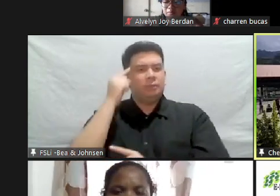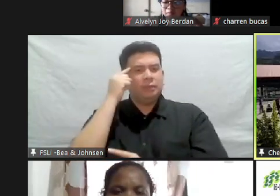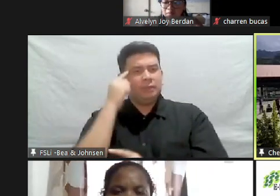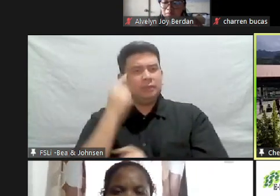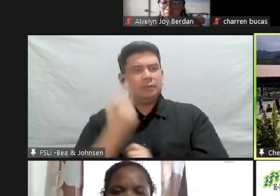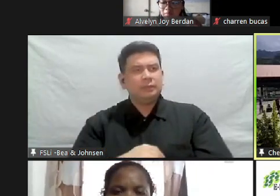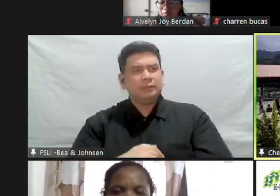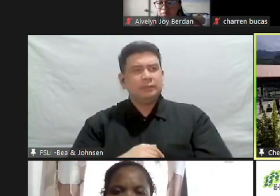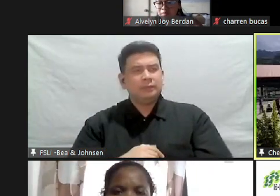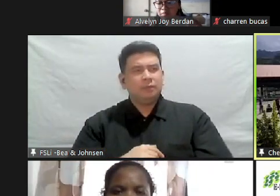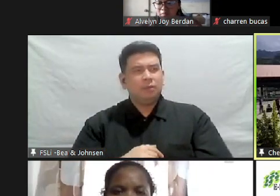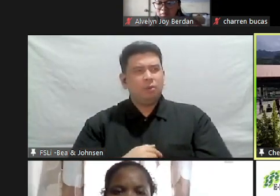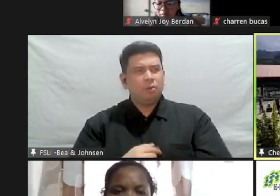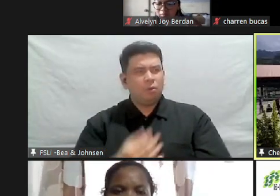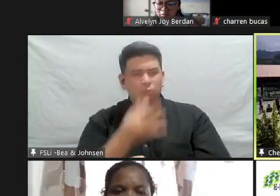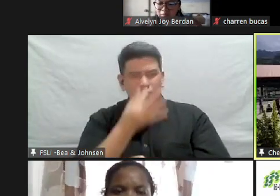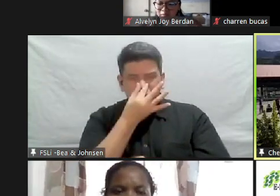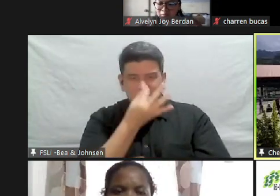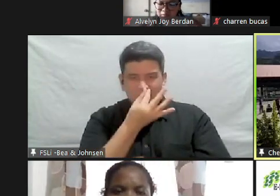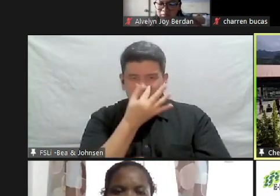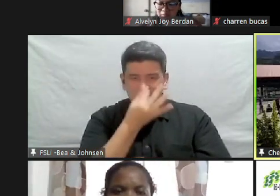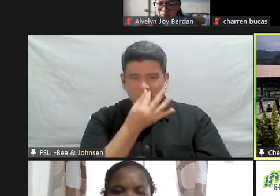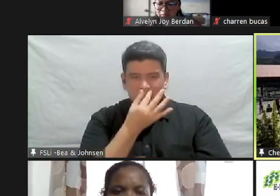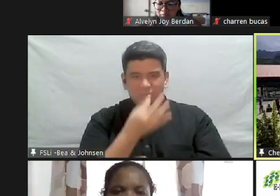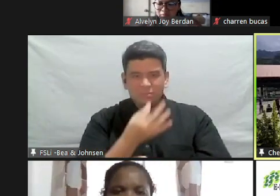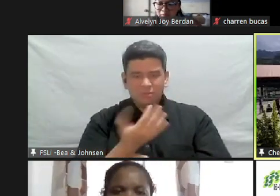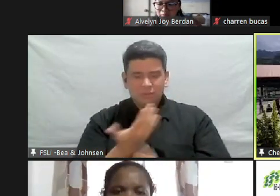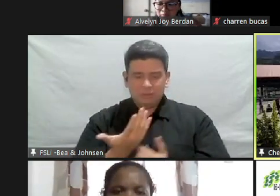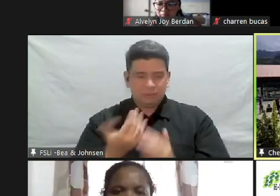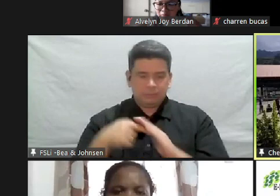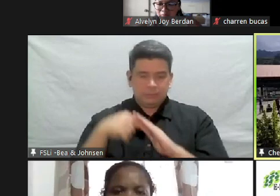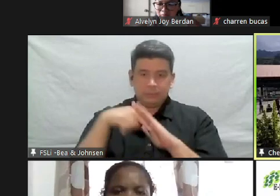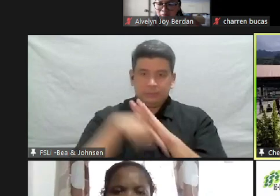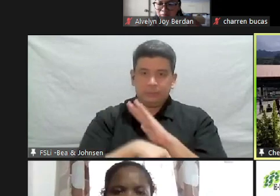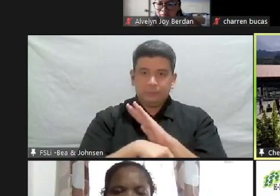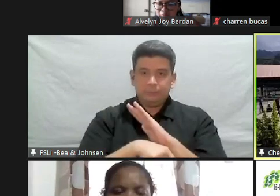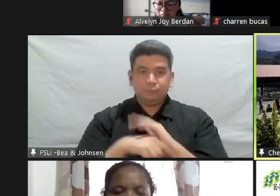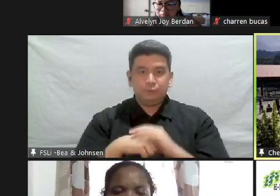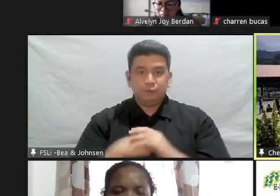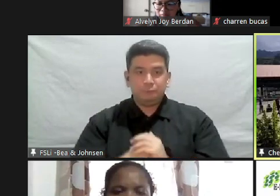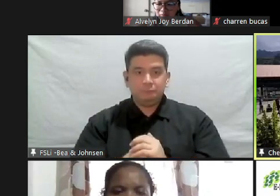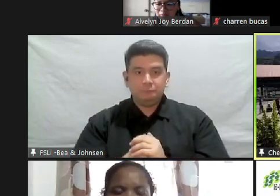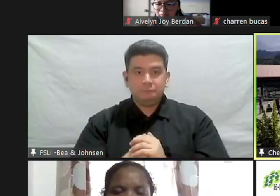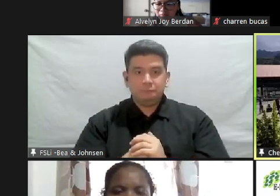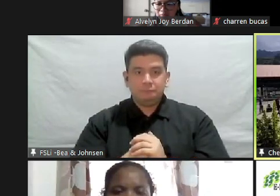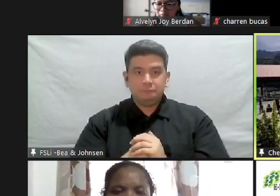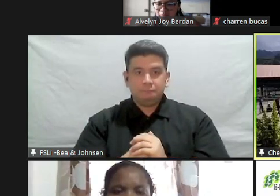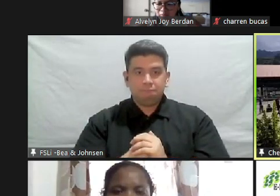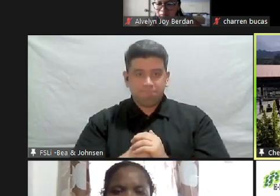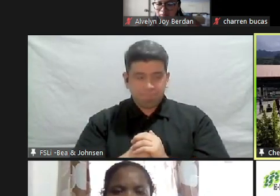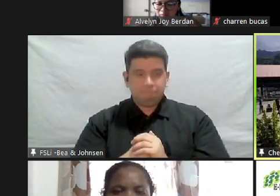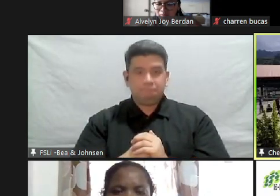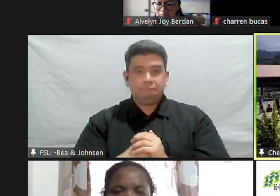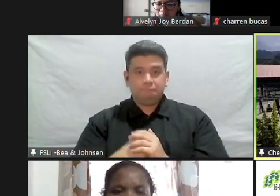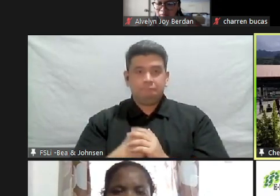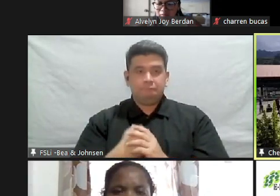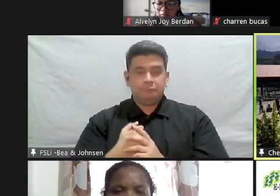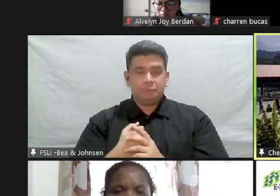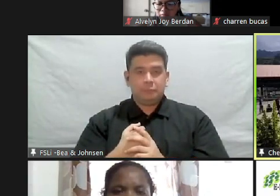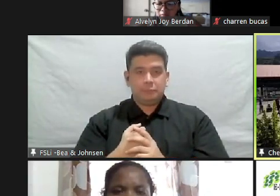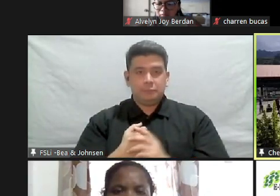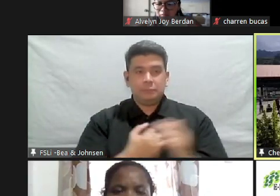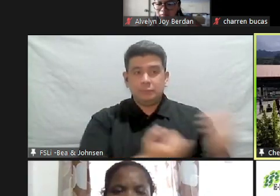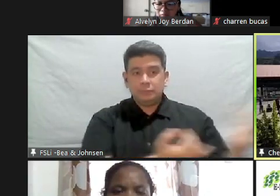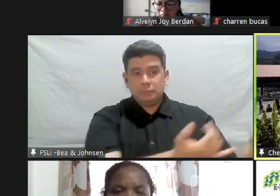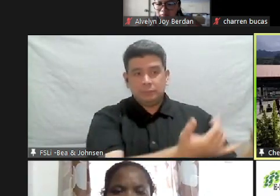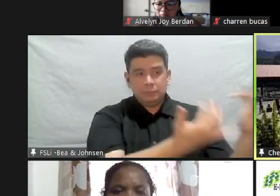Napaka-logical naman, pero nakita natin din gano'ng kalalim ang epekto ng kolonyalismo. Okay, mula